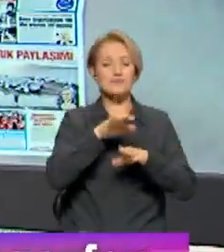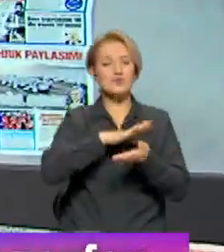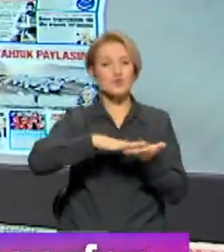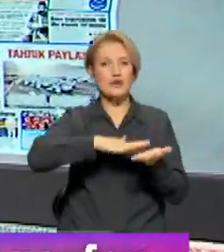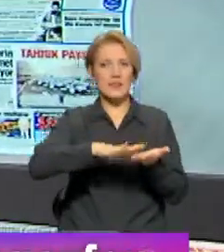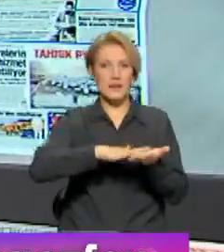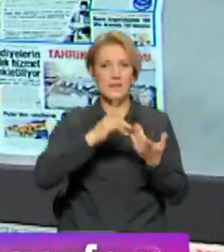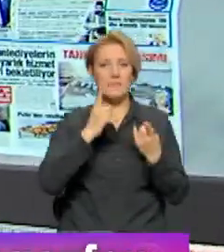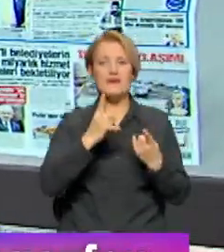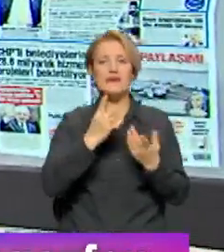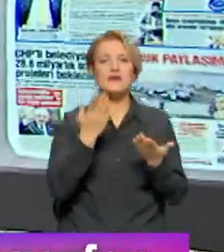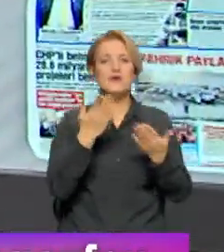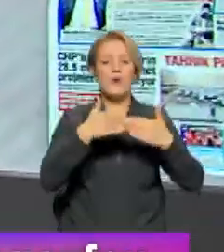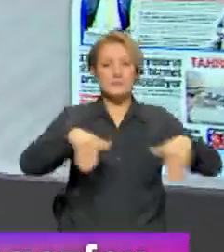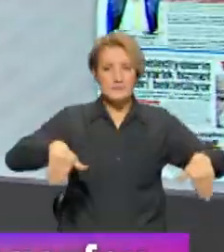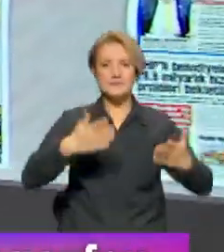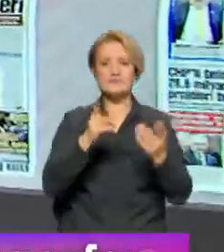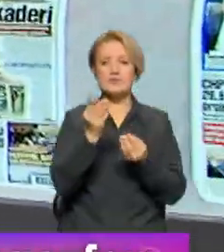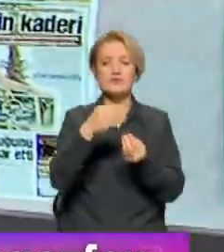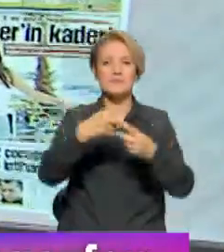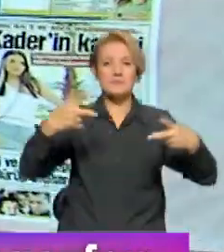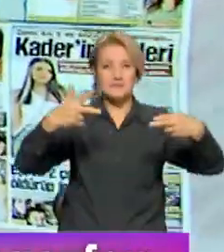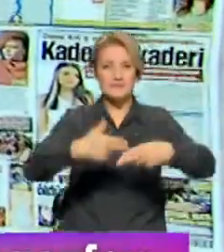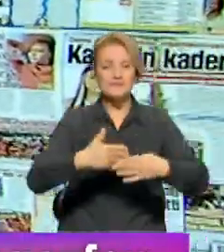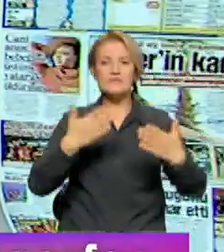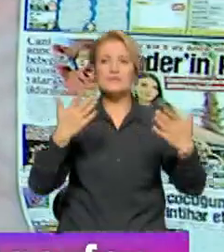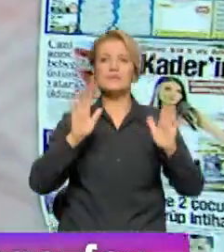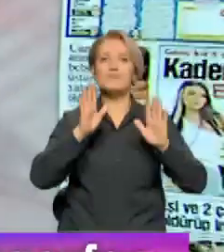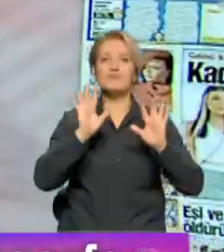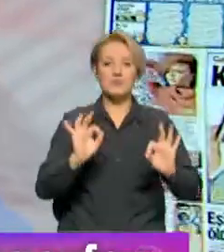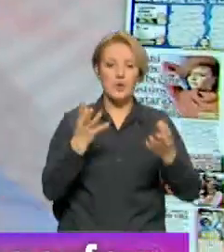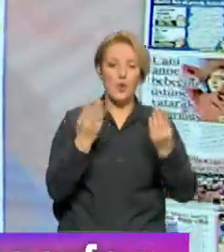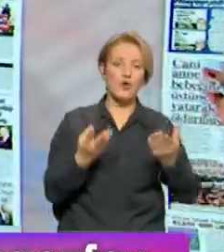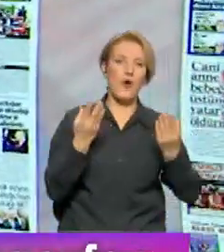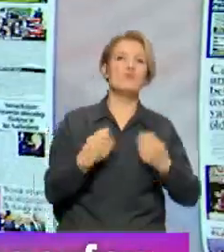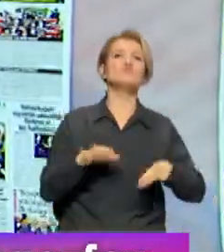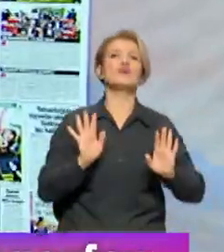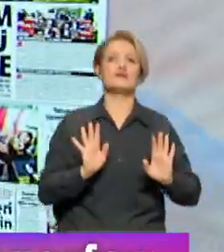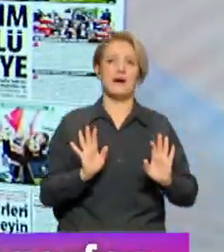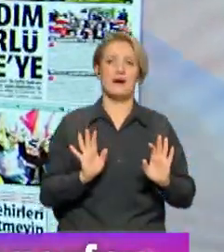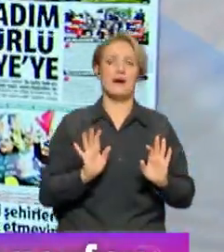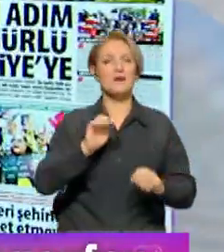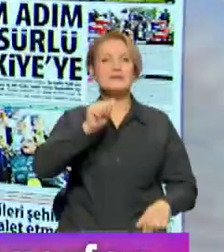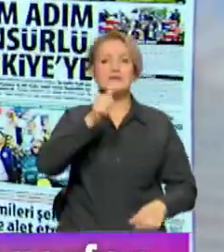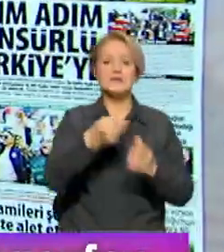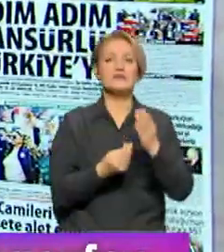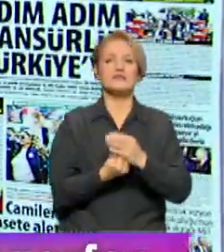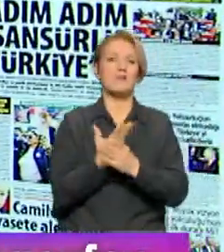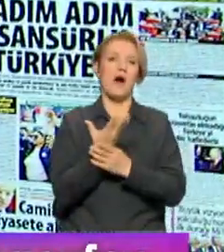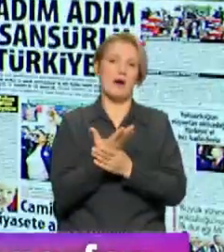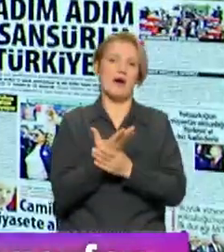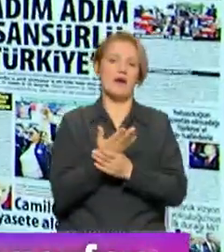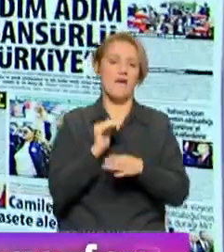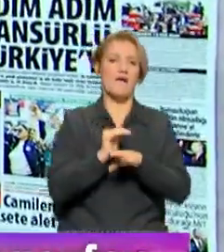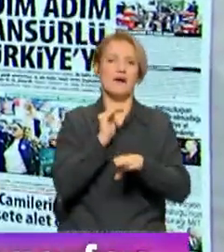düzenleme bir ön alma bu zamların önünü kesebilme Mümkün olacak mı olmayacak mı Eğer olmayacaksa yarın sabah yarın